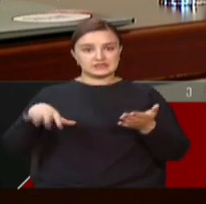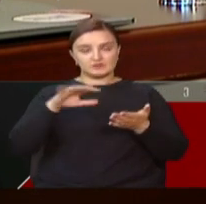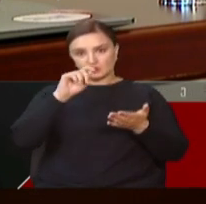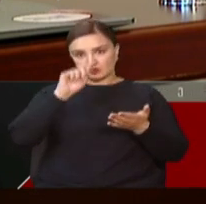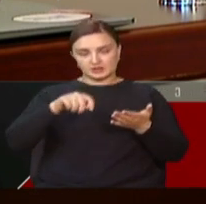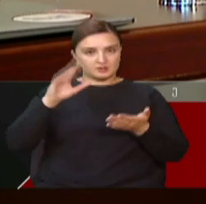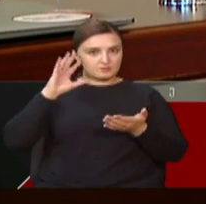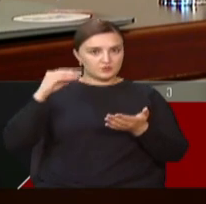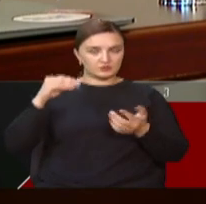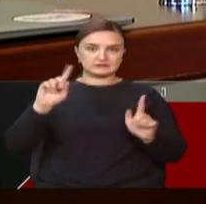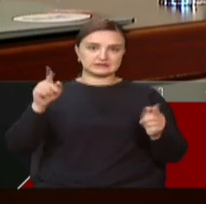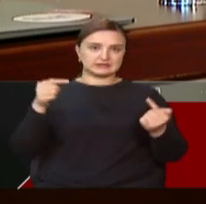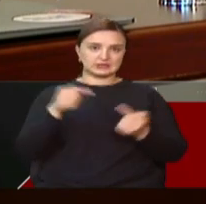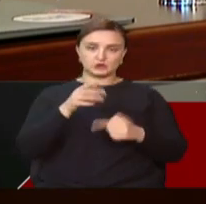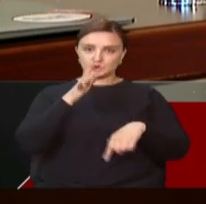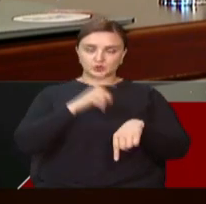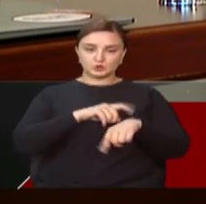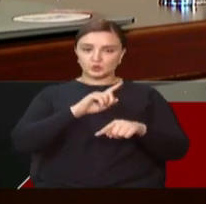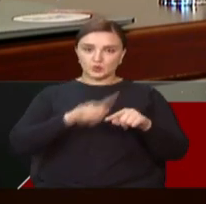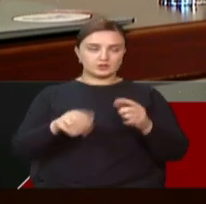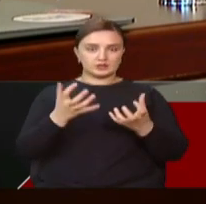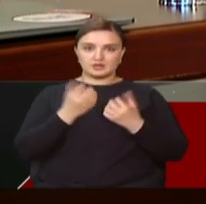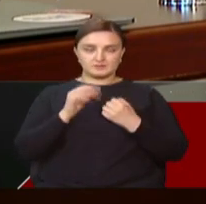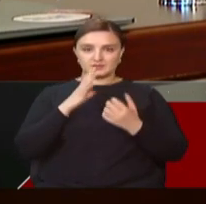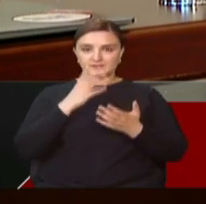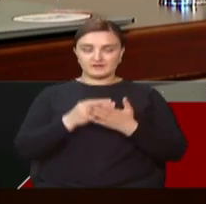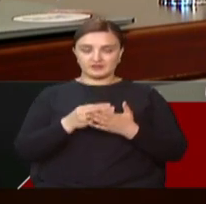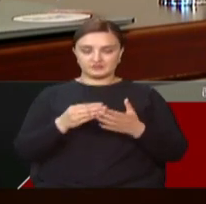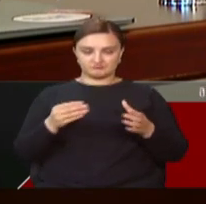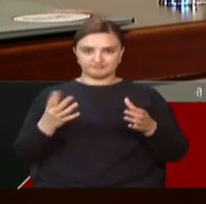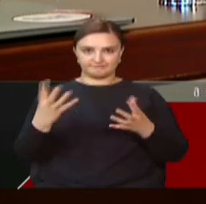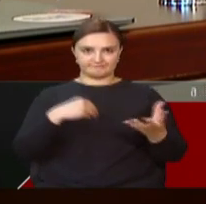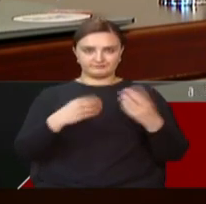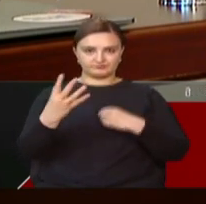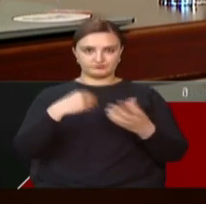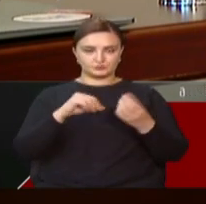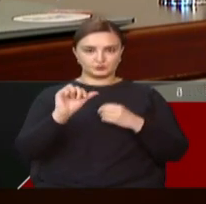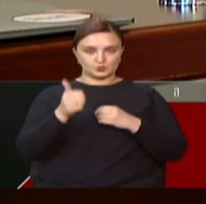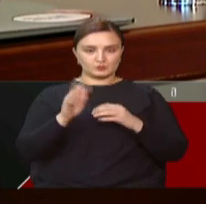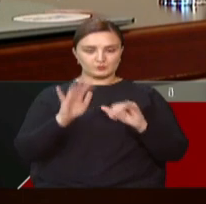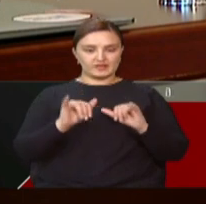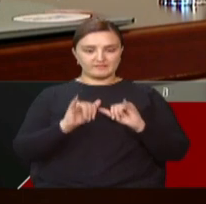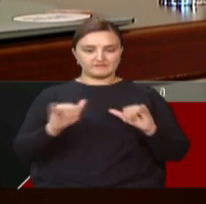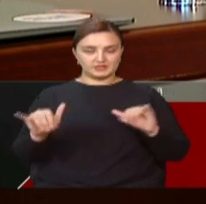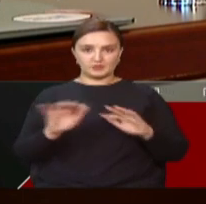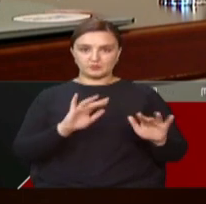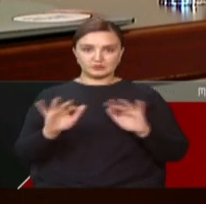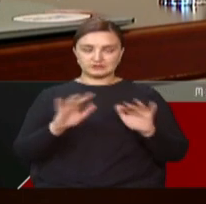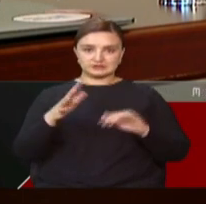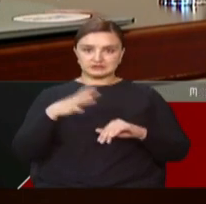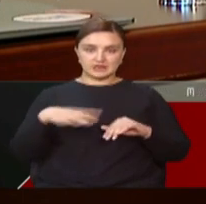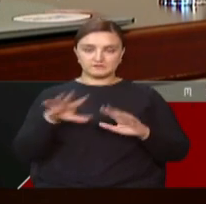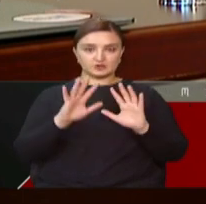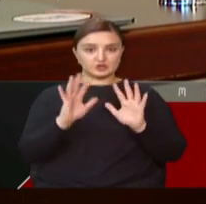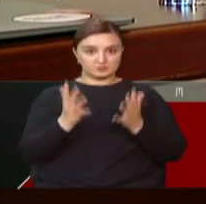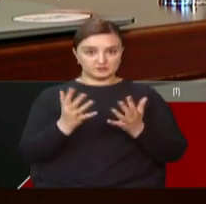უკრაინა, მოლდოვა სათანადოდ და დროულად არ მიიღეს თავიანთ გაერთიანებაში, შემდეგ უკვე როგორ დრამატულად განვითარდა პროცესები საქართველოს შემთხვევაში